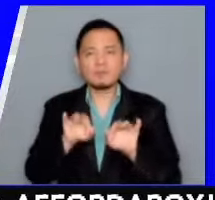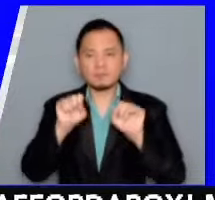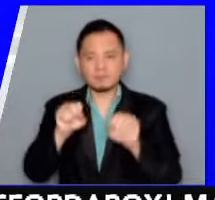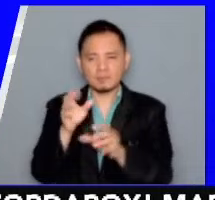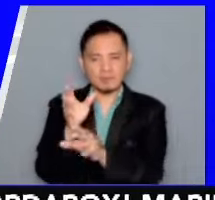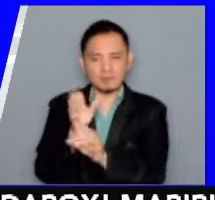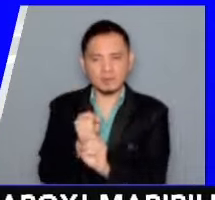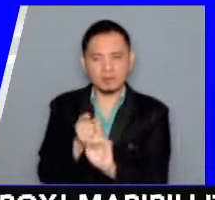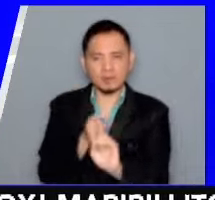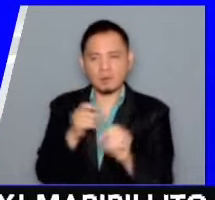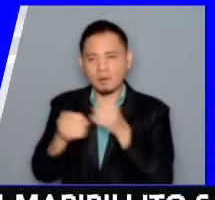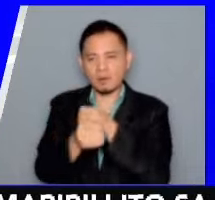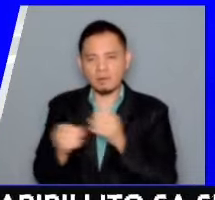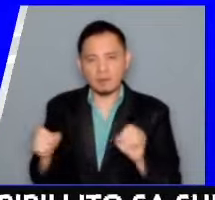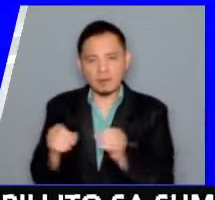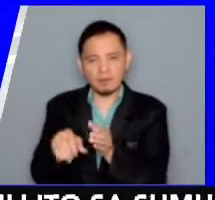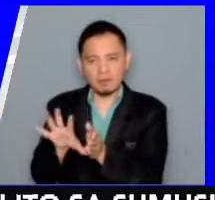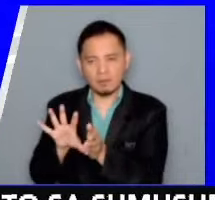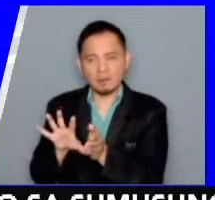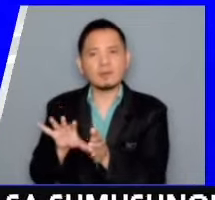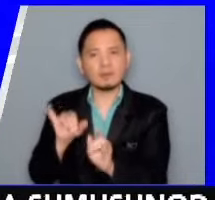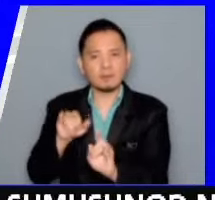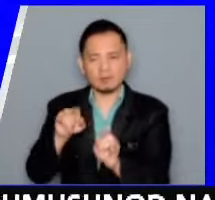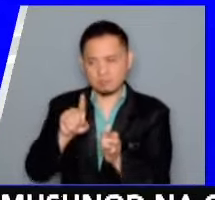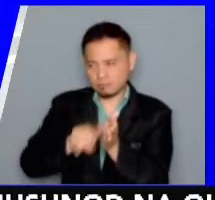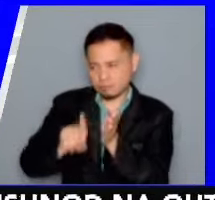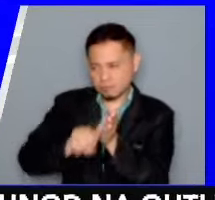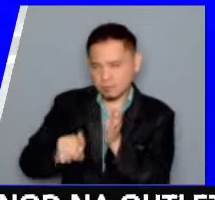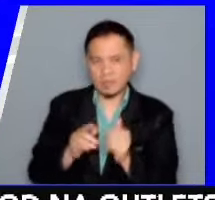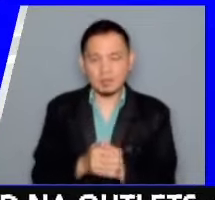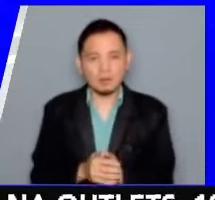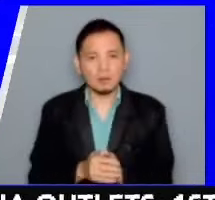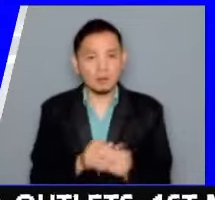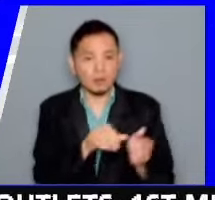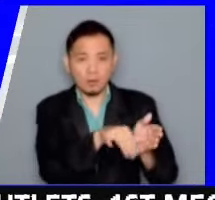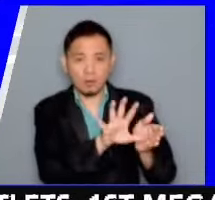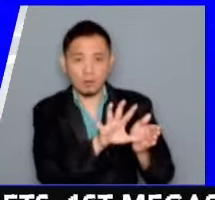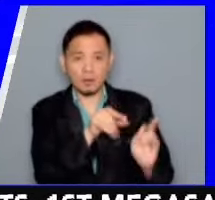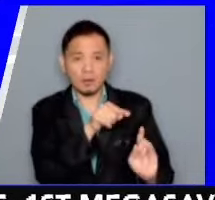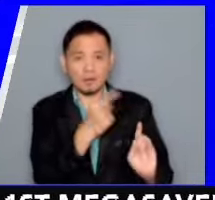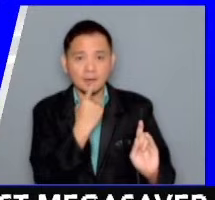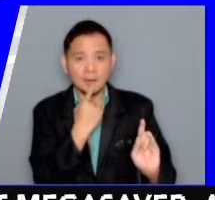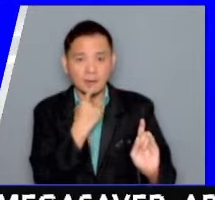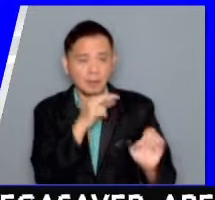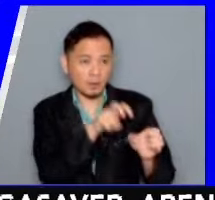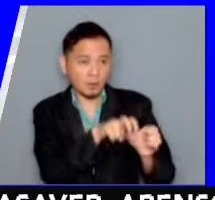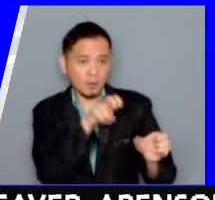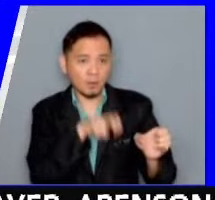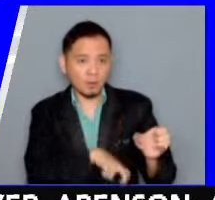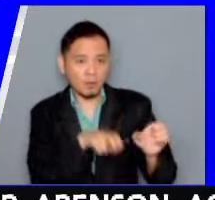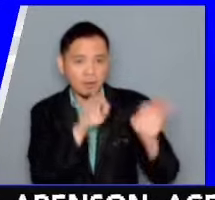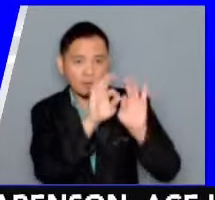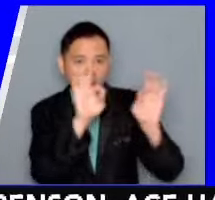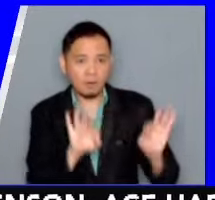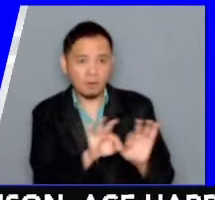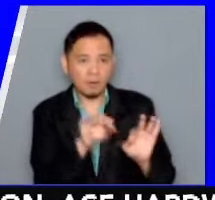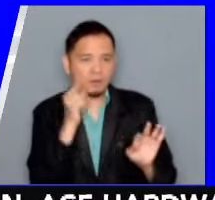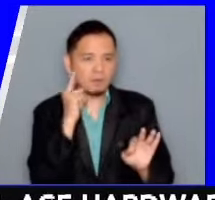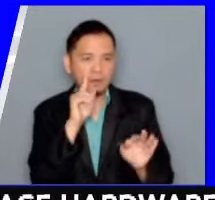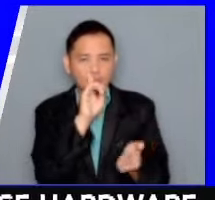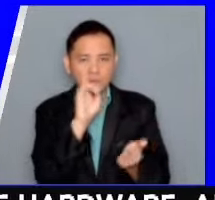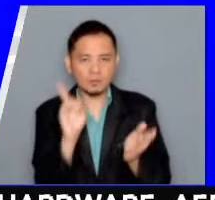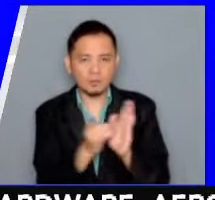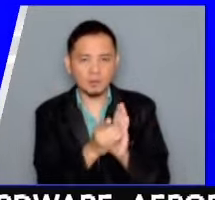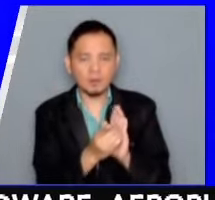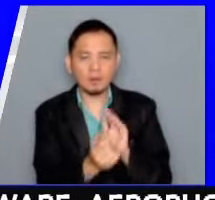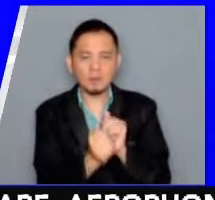isusumite. Nilinaw ng COMELEC na ang pagtanggap nila ng withdrawal forms ay para sa pagre-record lang at hindi formal na aksyon